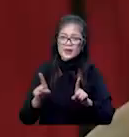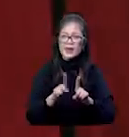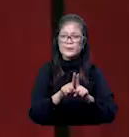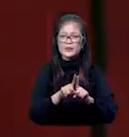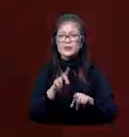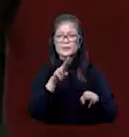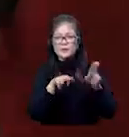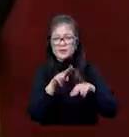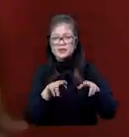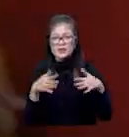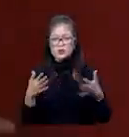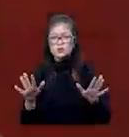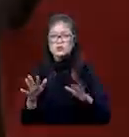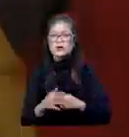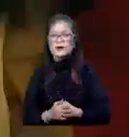pemeriksaan.